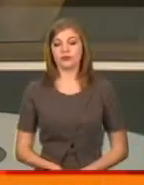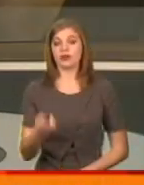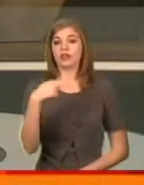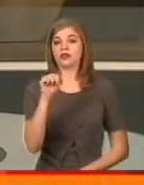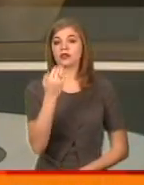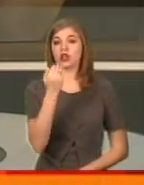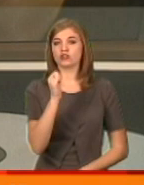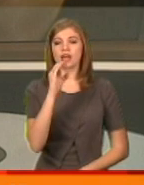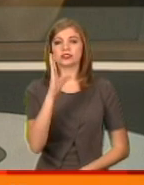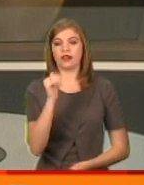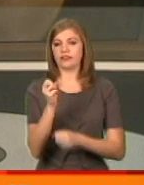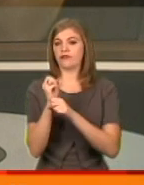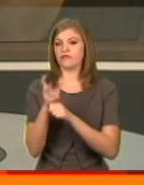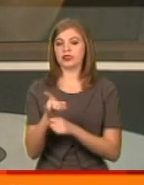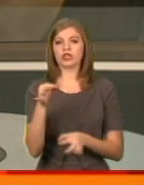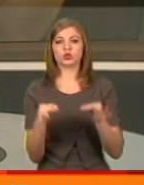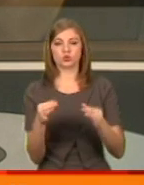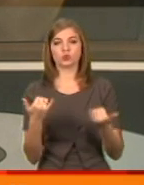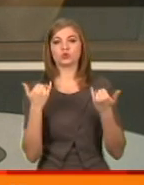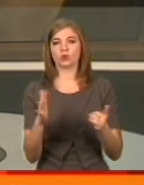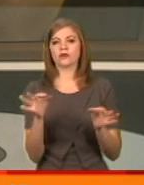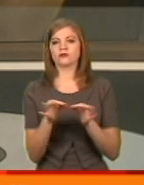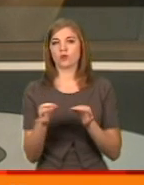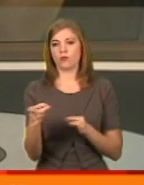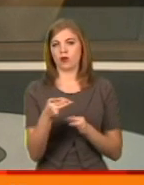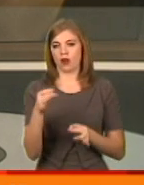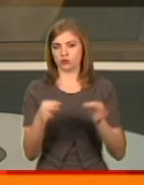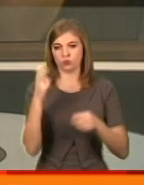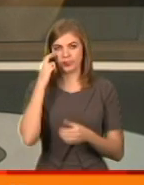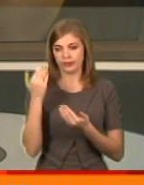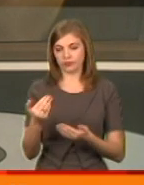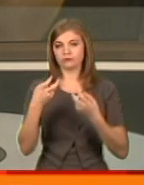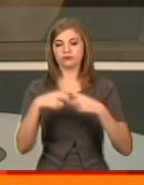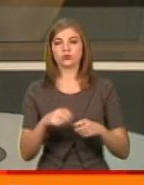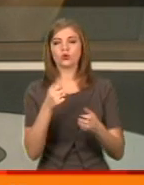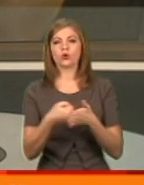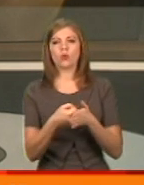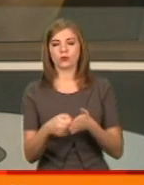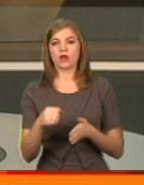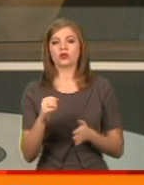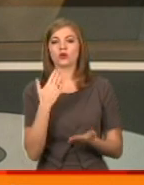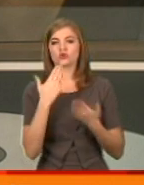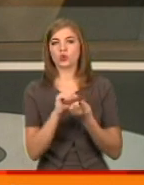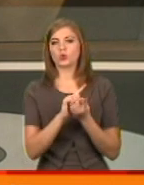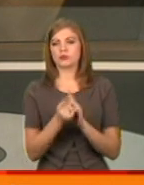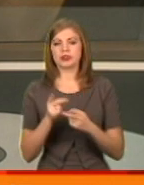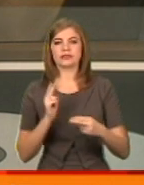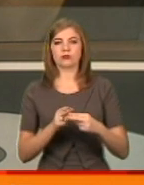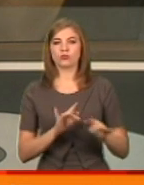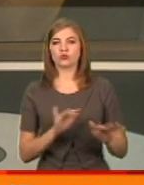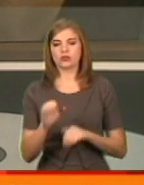Дашу Астафєву вигнали з суду. Сьогодні в Солом'янському райсуді Києва розглядали клопотання прокурора щодо зміни запобіжного